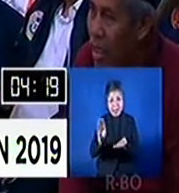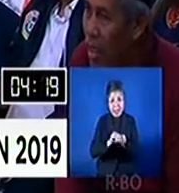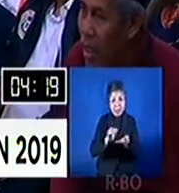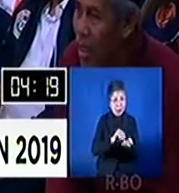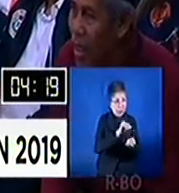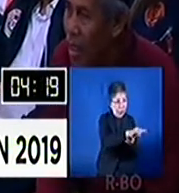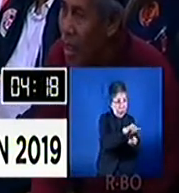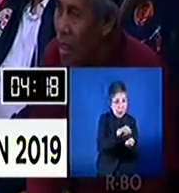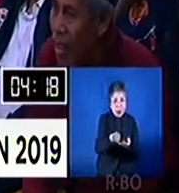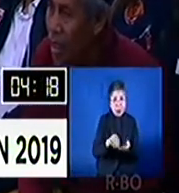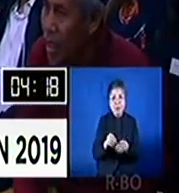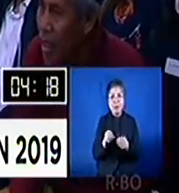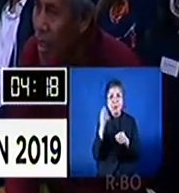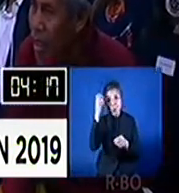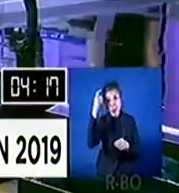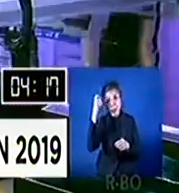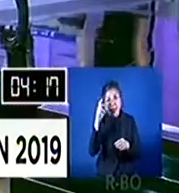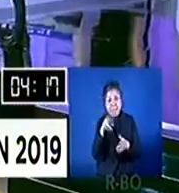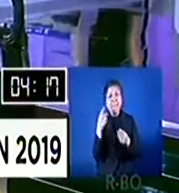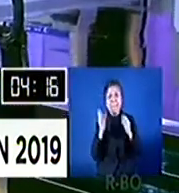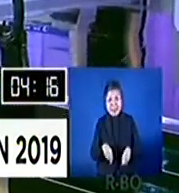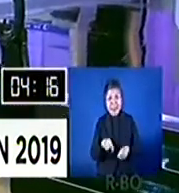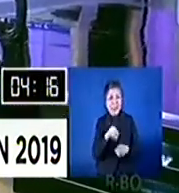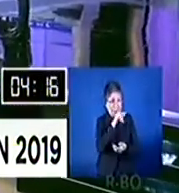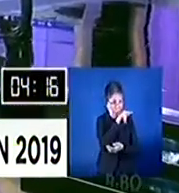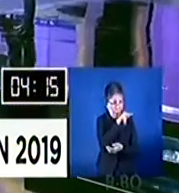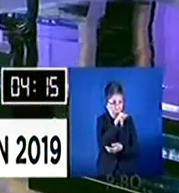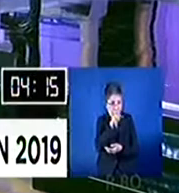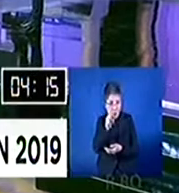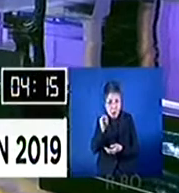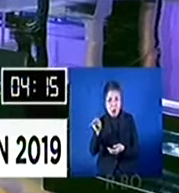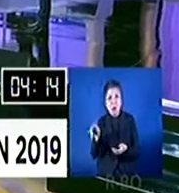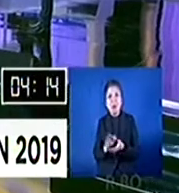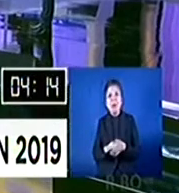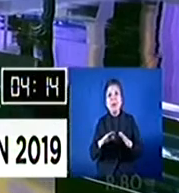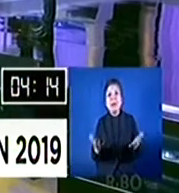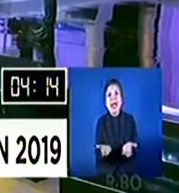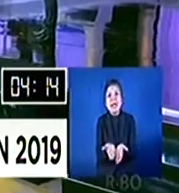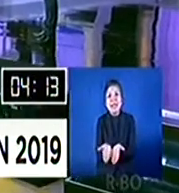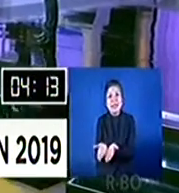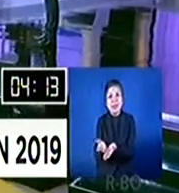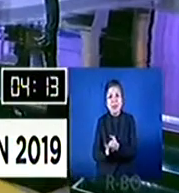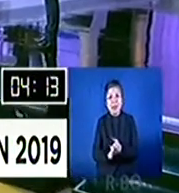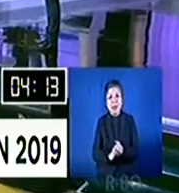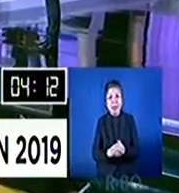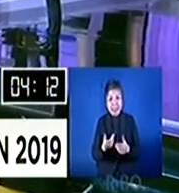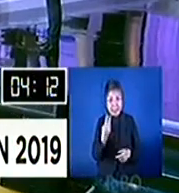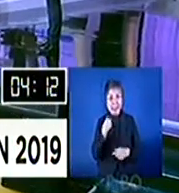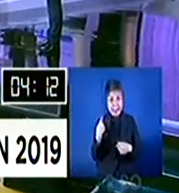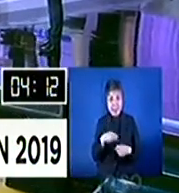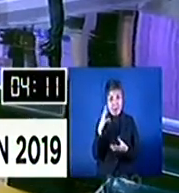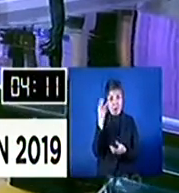ke daerah bisa dipantau outputnya dan dapat